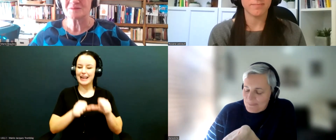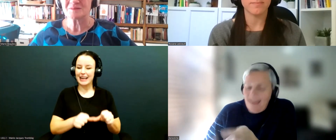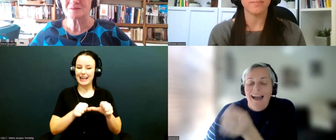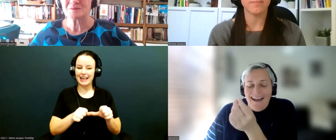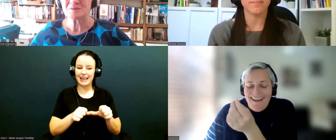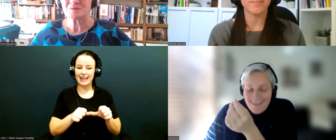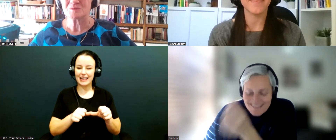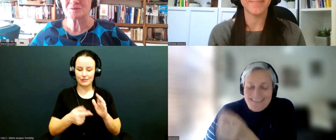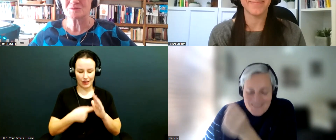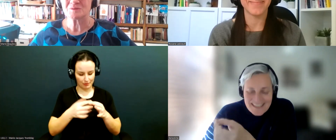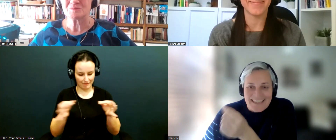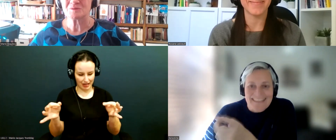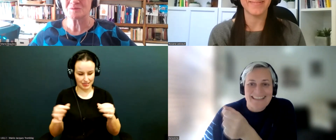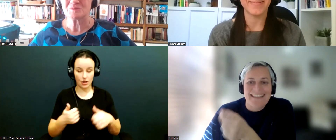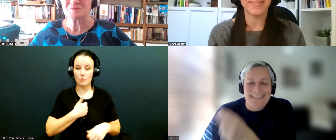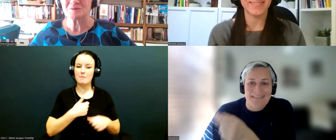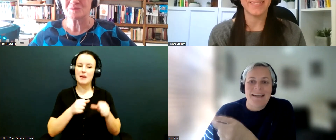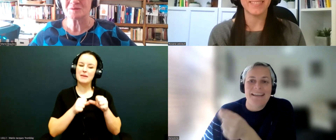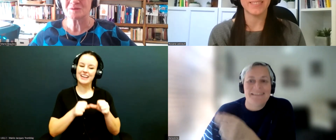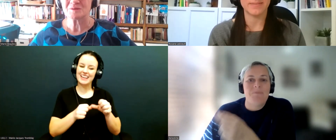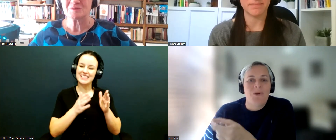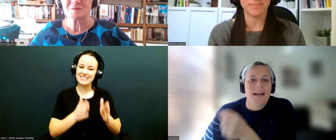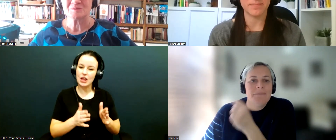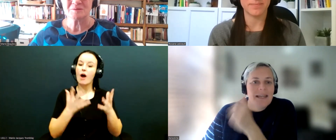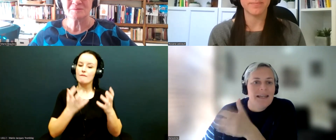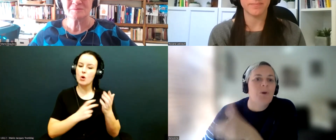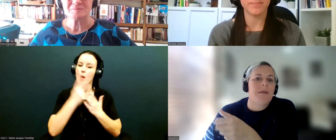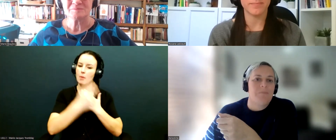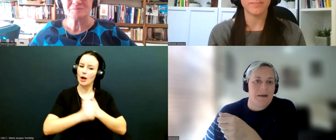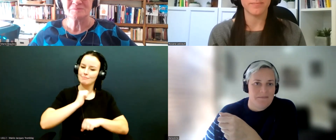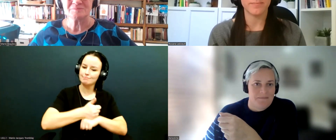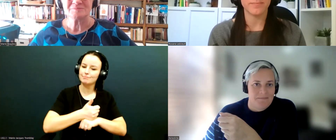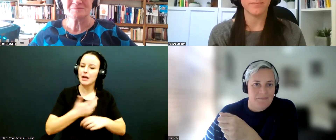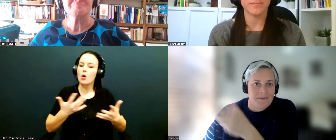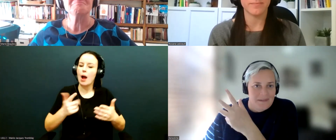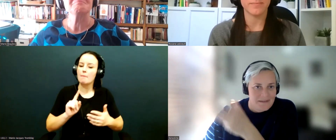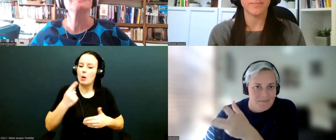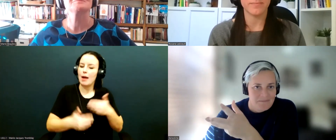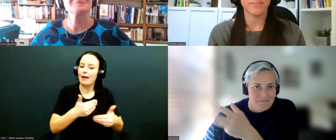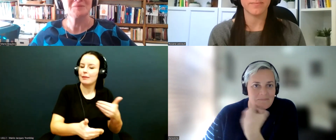pardon, un résident qui est intéressé à démarrer un tel programme. Quel est le premier pas?